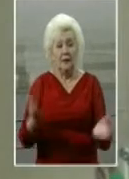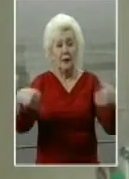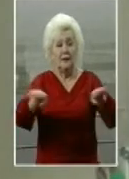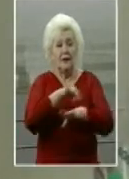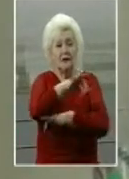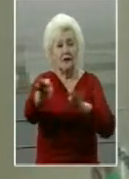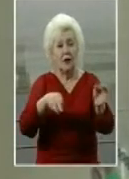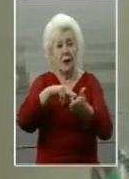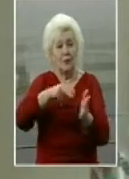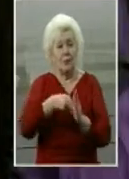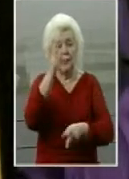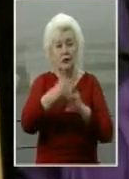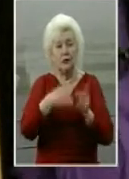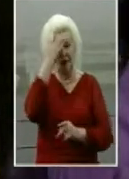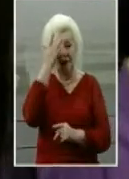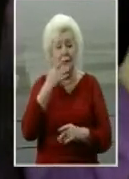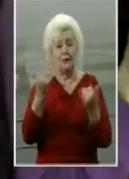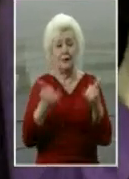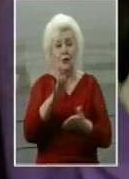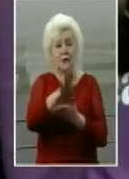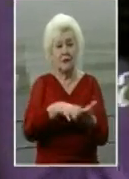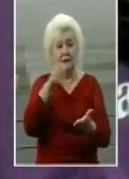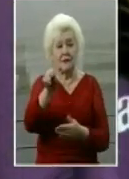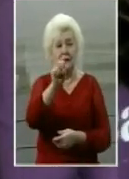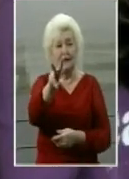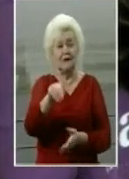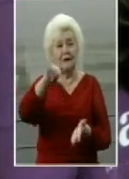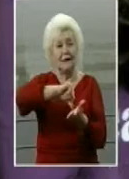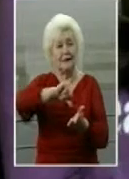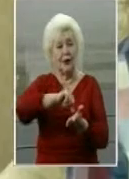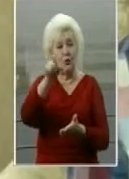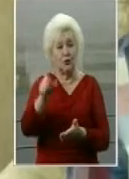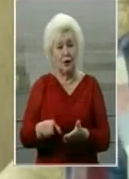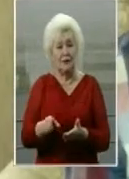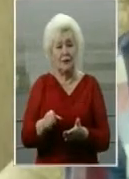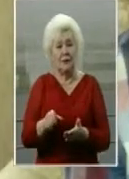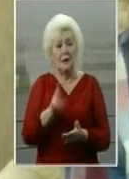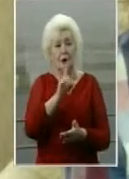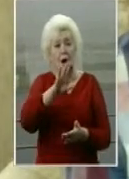Завершити проєкт планують наприкінці літа. Сьогодні заявки подали 12 учасників.